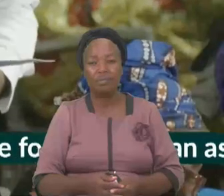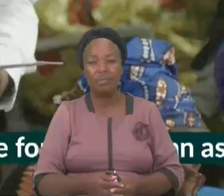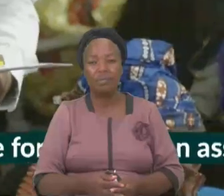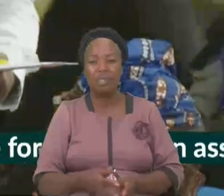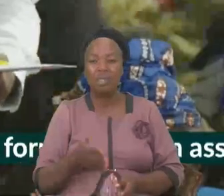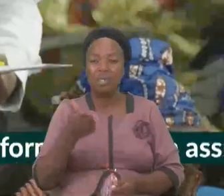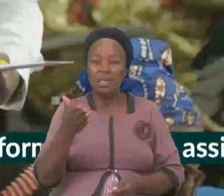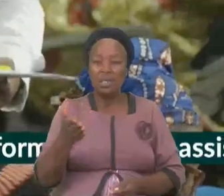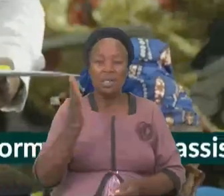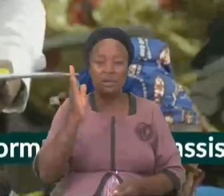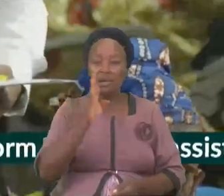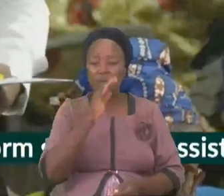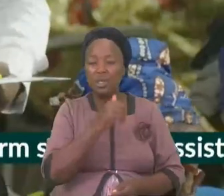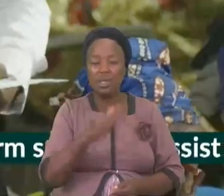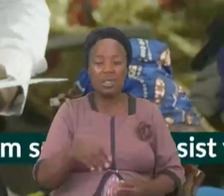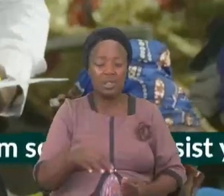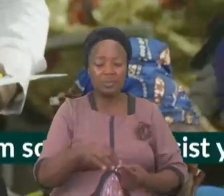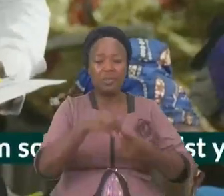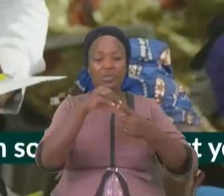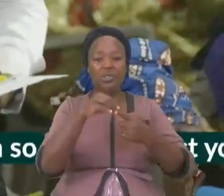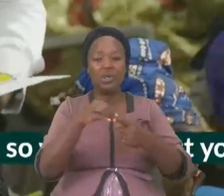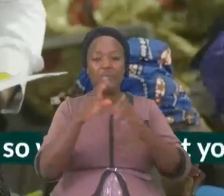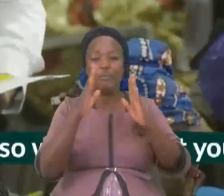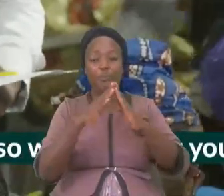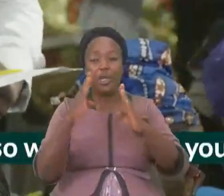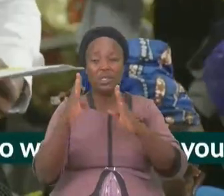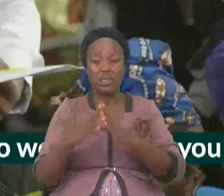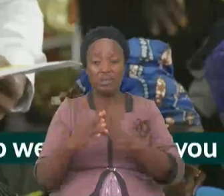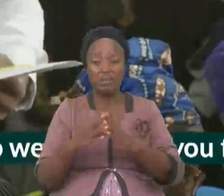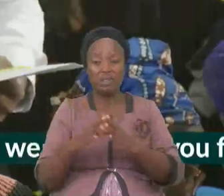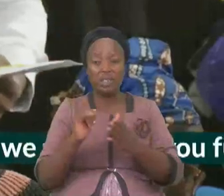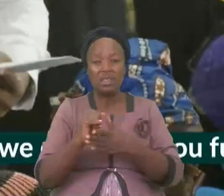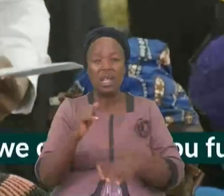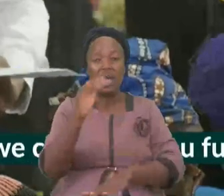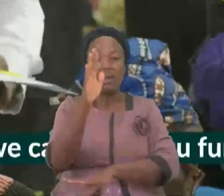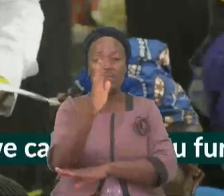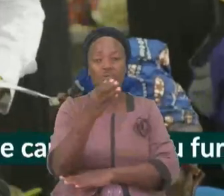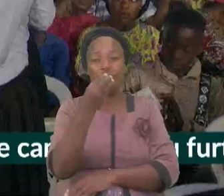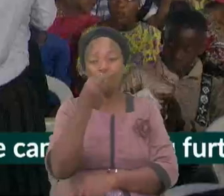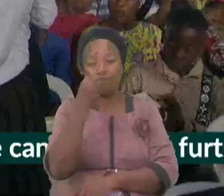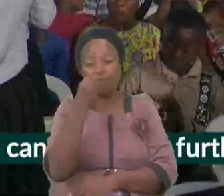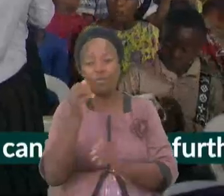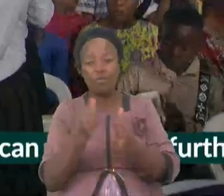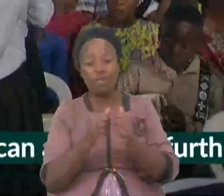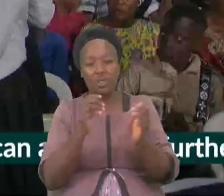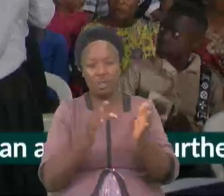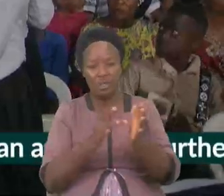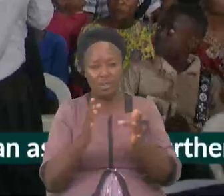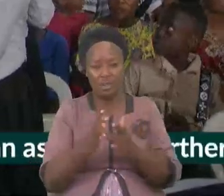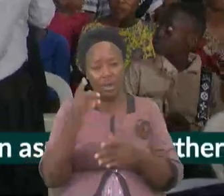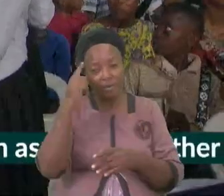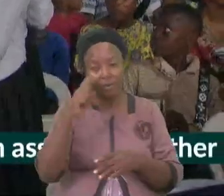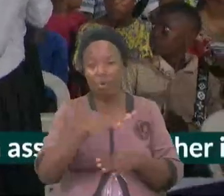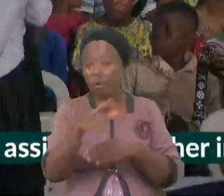sur un champ de croisade, il y aura une séance spéciale. pour tous ceux qui donnent leur vie